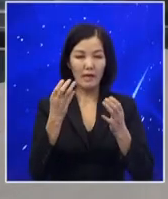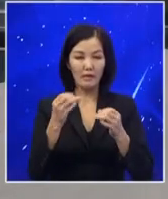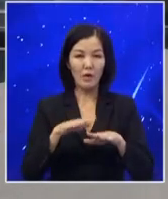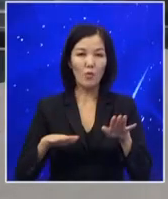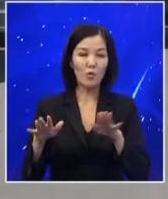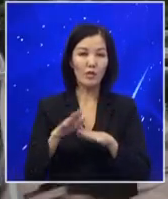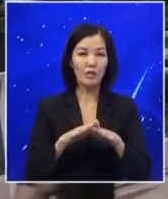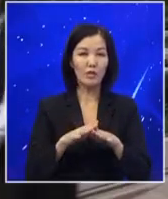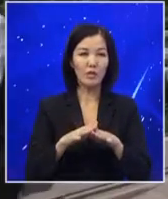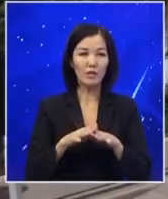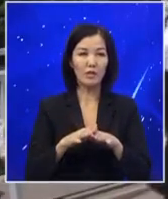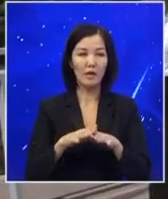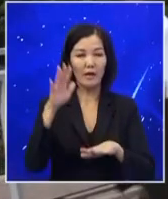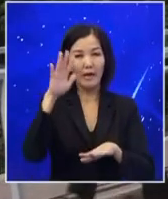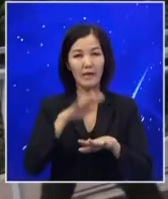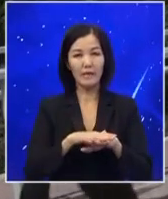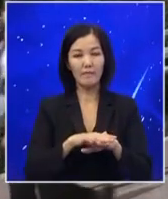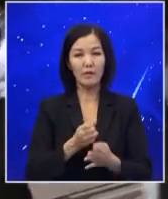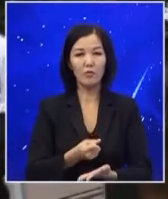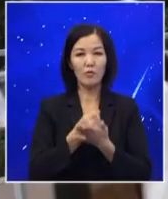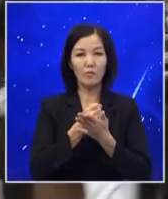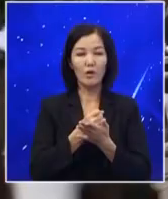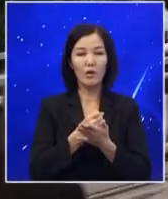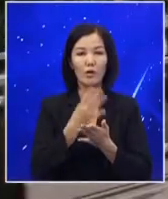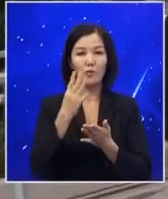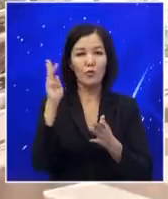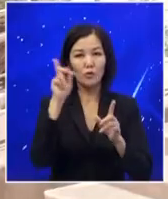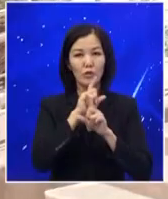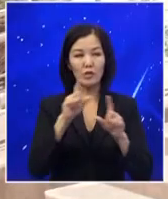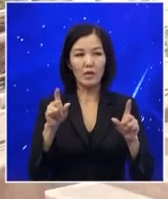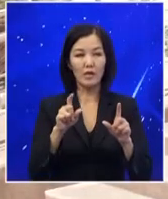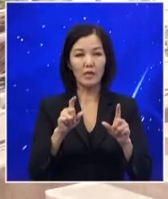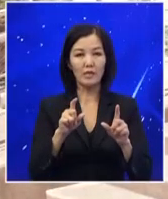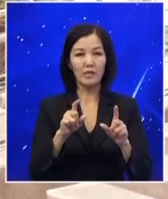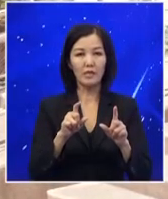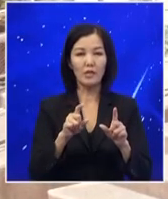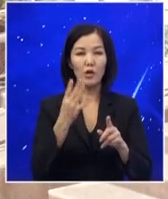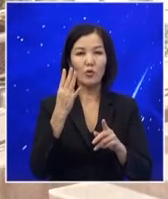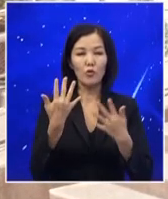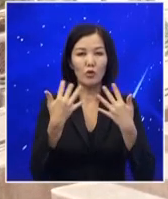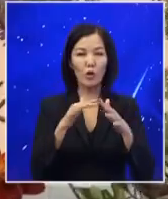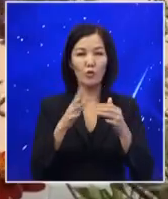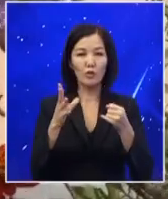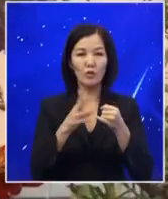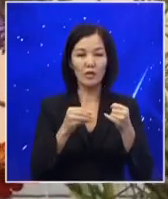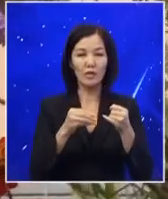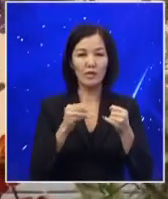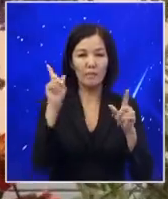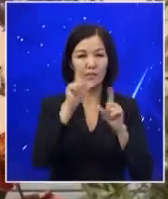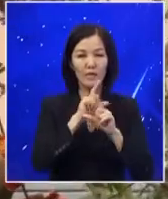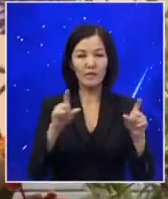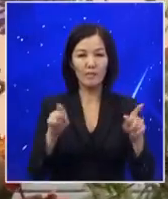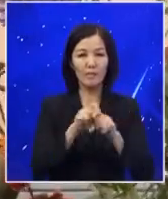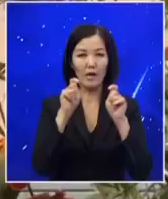өңірде облыс әкімдігінің қолдауымен тағы 4 білім шаңырағында, яғни Шырғанақ, Жылысай, Жалаңаш, Сатыдағы тағы бір